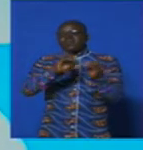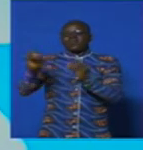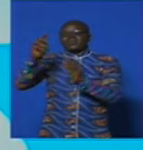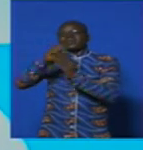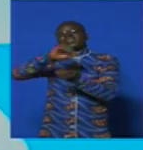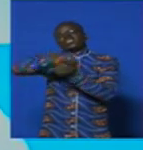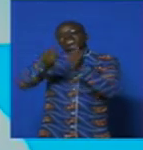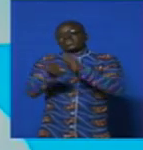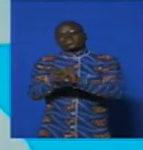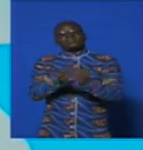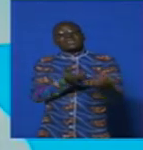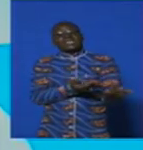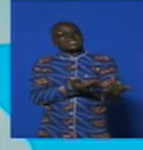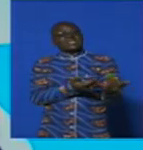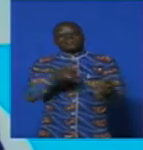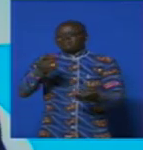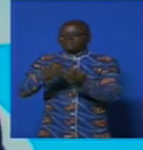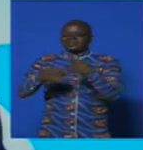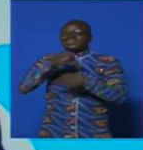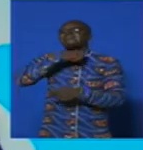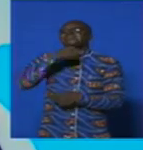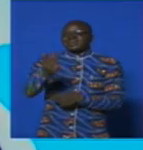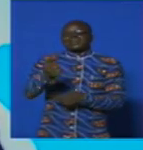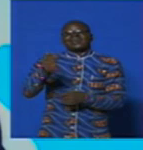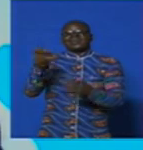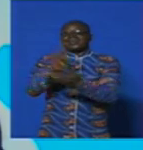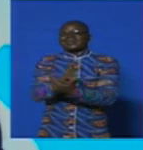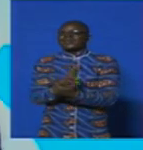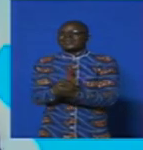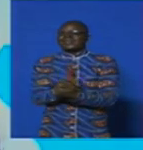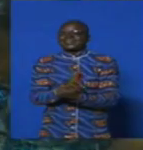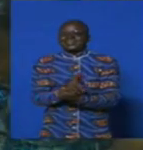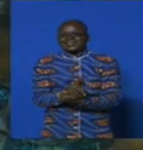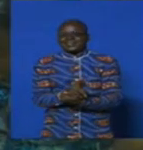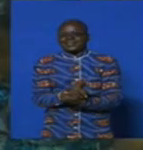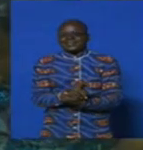attendu tarde à venir. Reportage Salifou Belem Nyarkiteda.